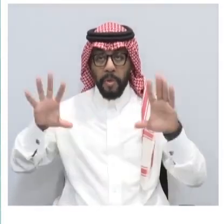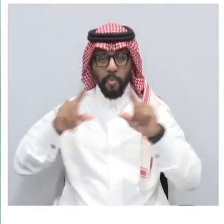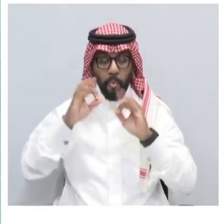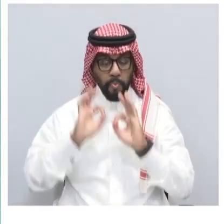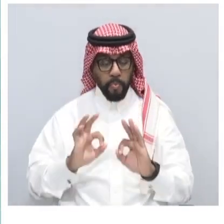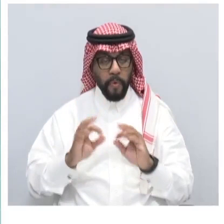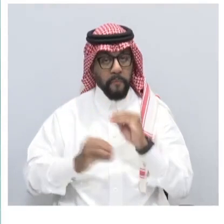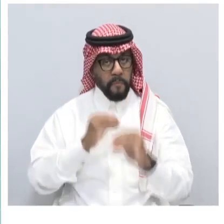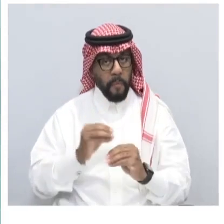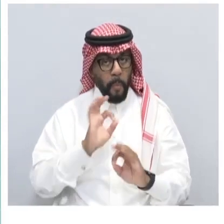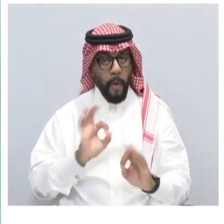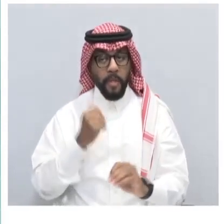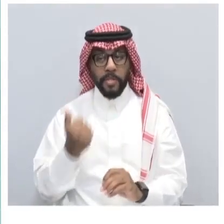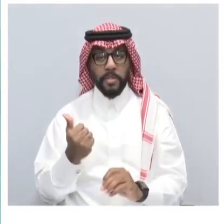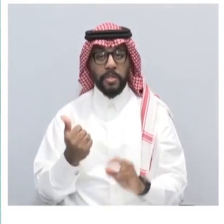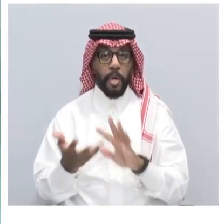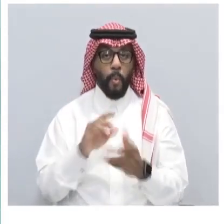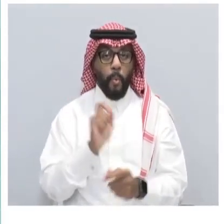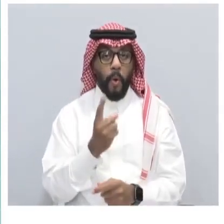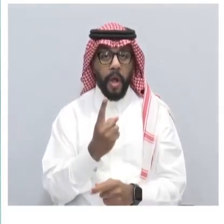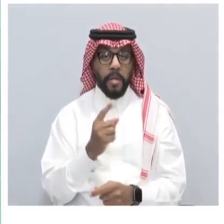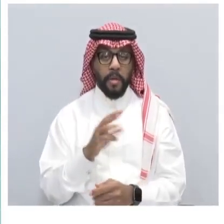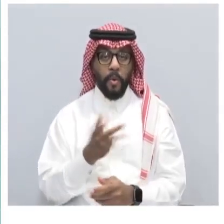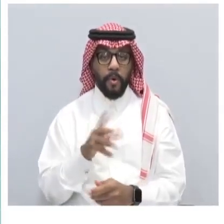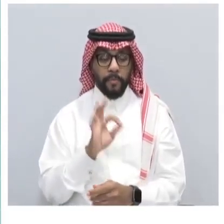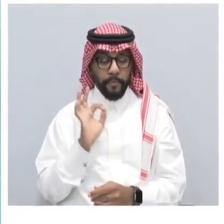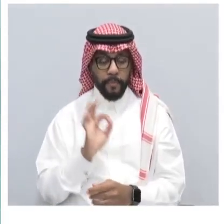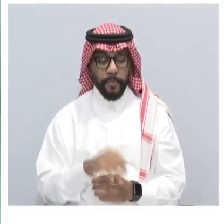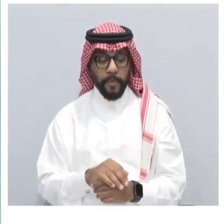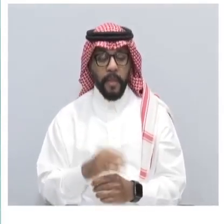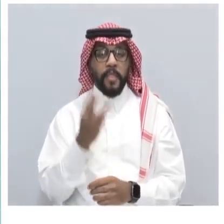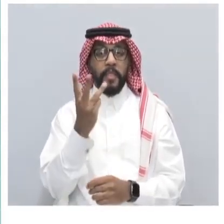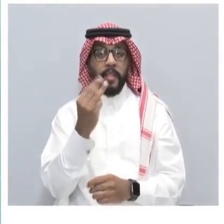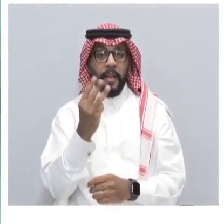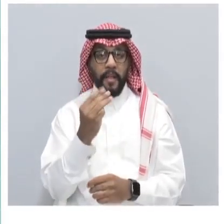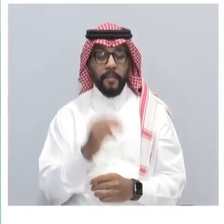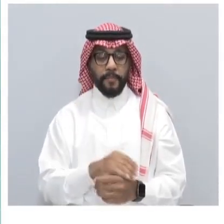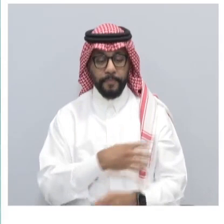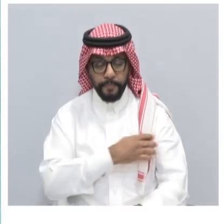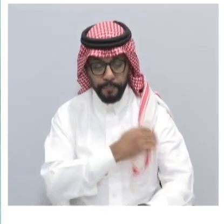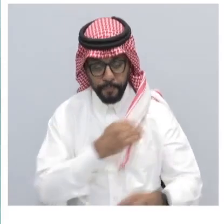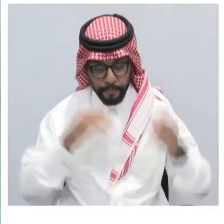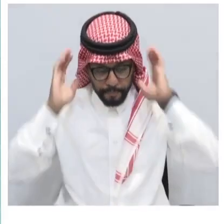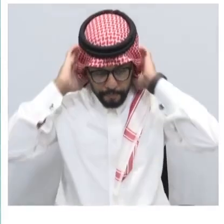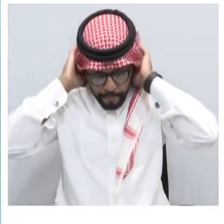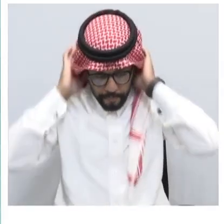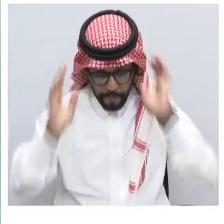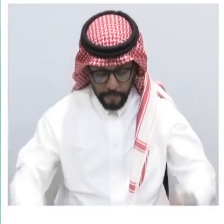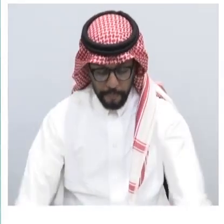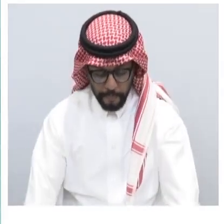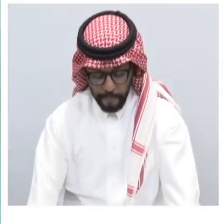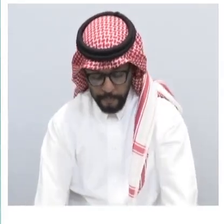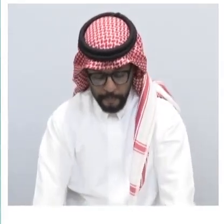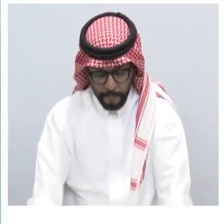نقاط او ست نقاط او نقطه واحده مثلا نريد اختيار ثلاث نقاط الان نريد تحديد